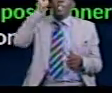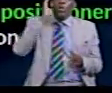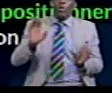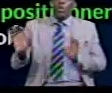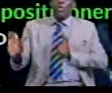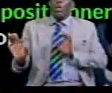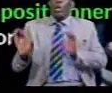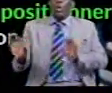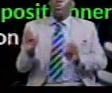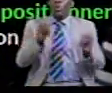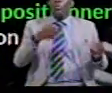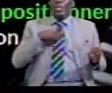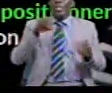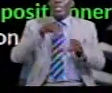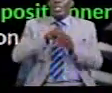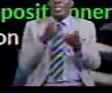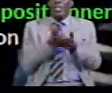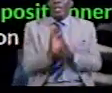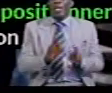positionner. Il va me prendre,